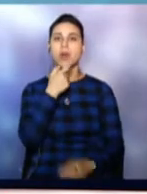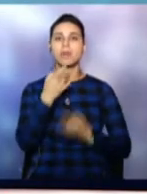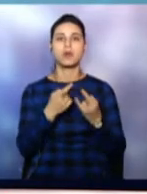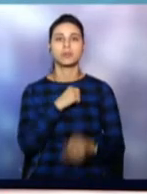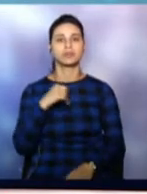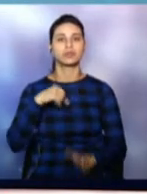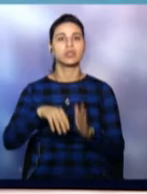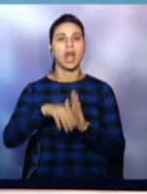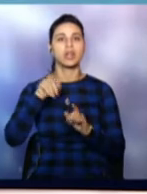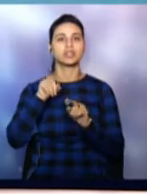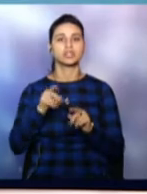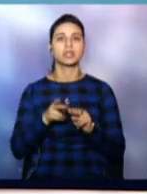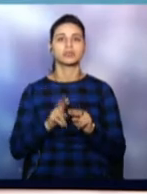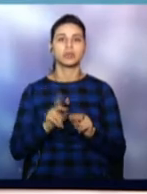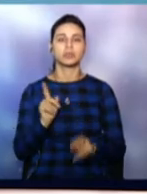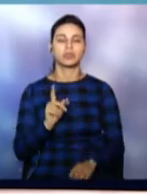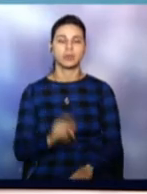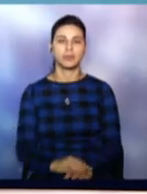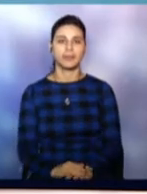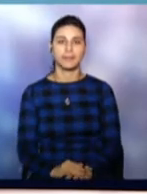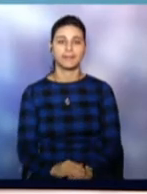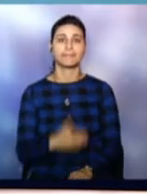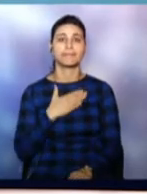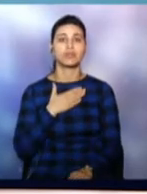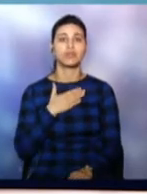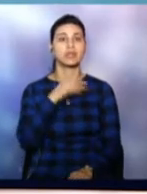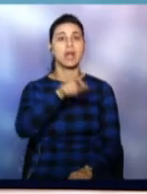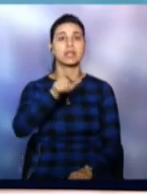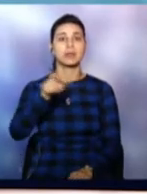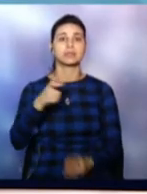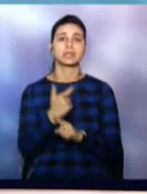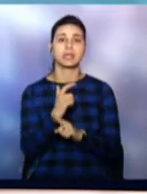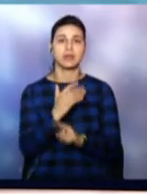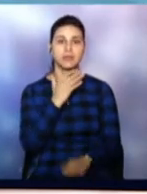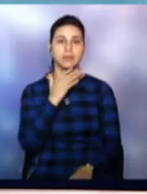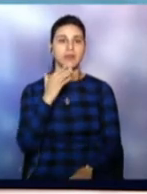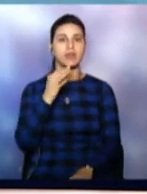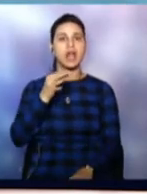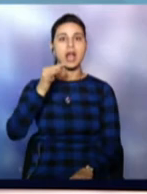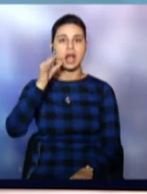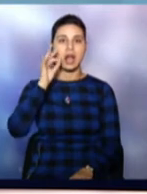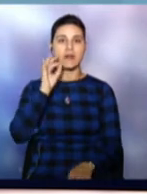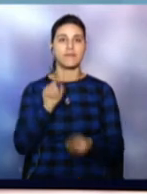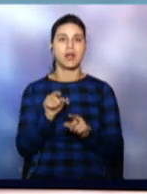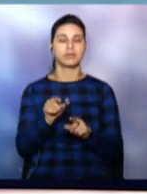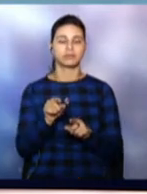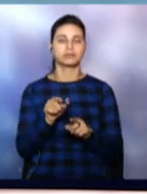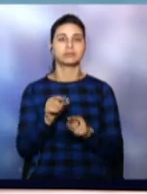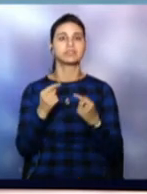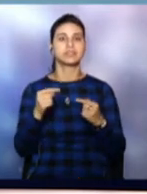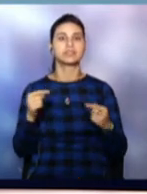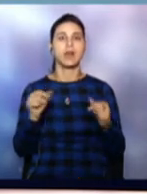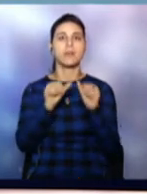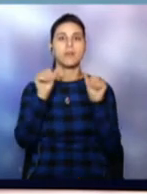თვითონ აირჩიეს, ვინაიდან ჩვენი მოსახლეობის დიდი ნაწილი კოფეინს ამა თუ იმ